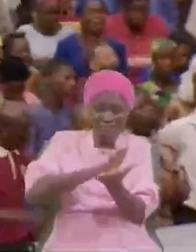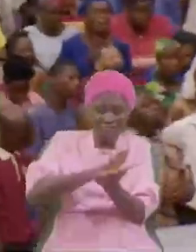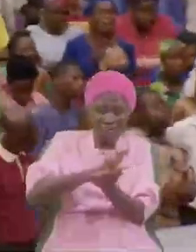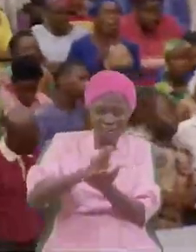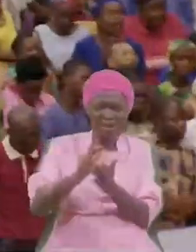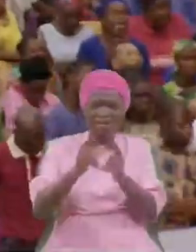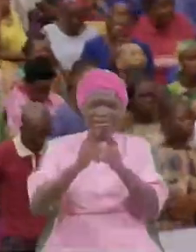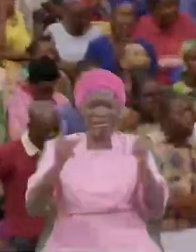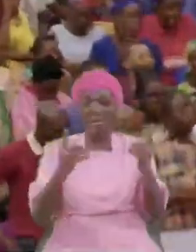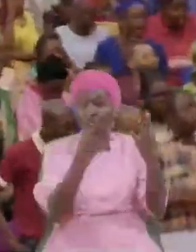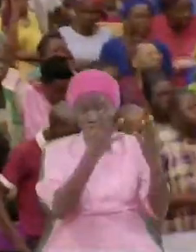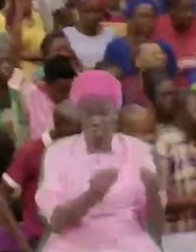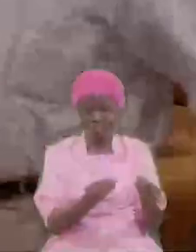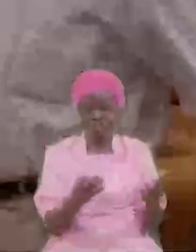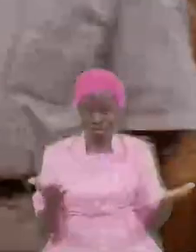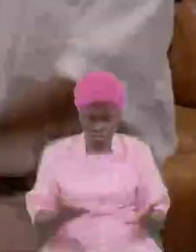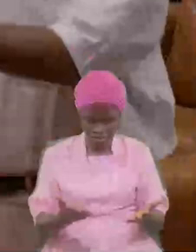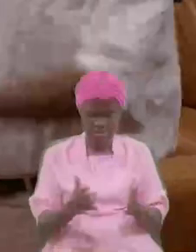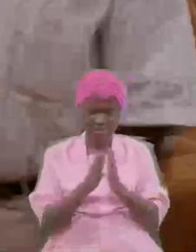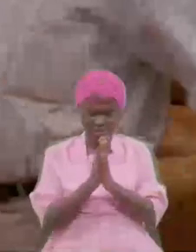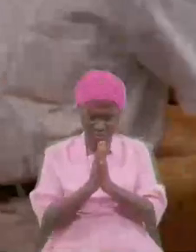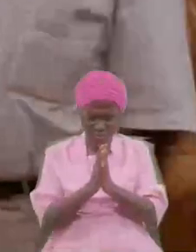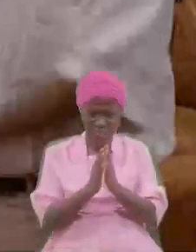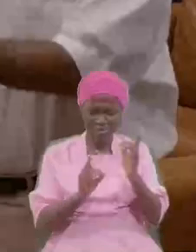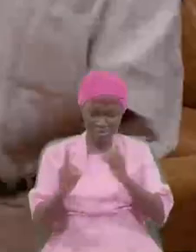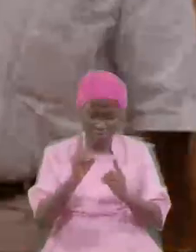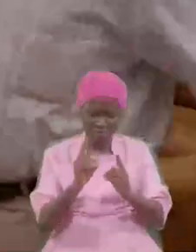solution surnaturelle.